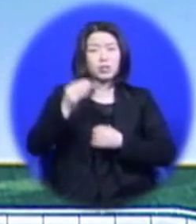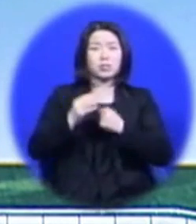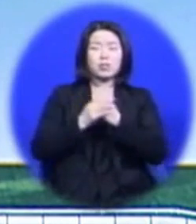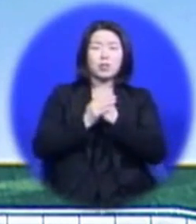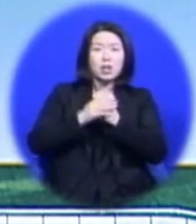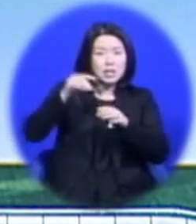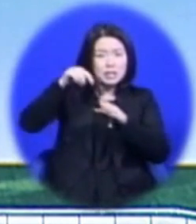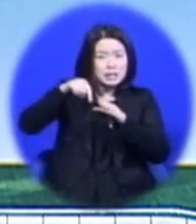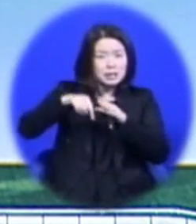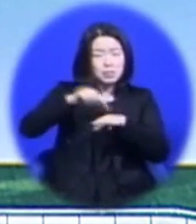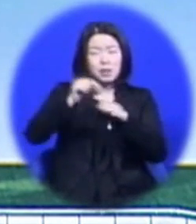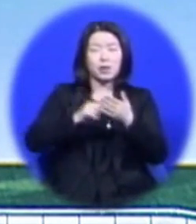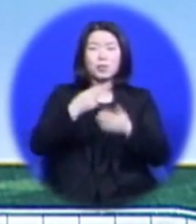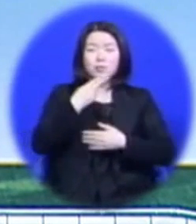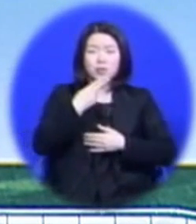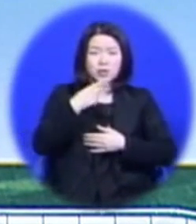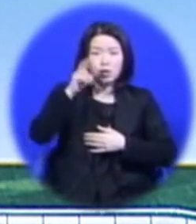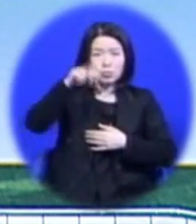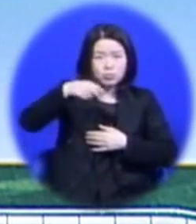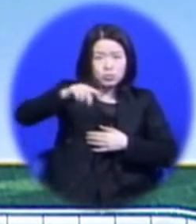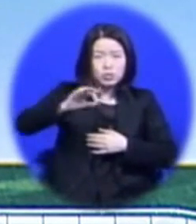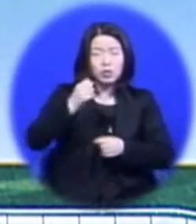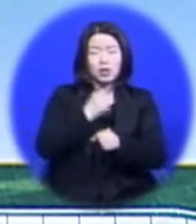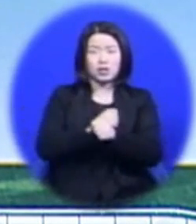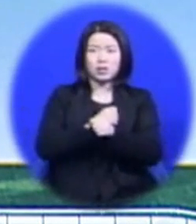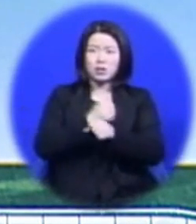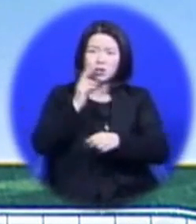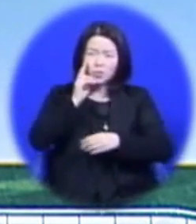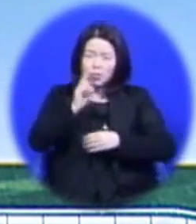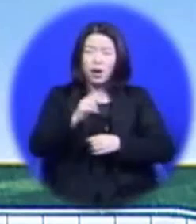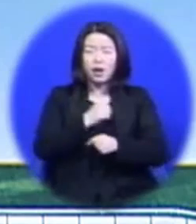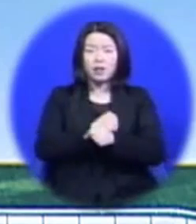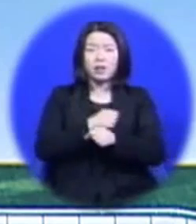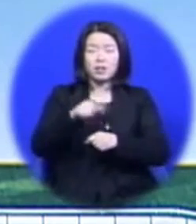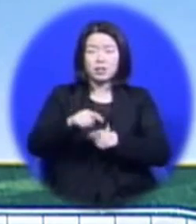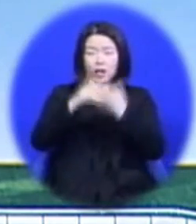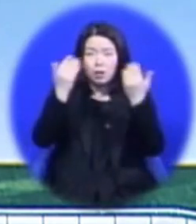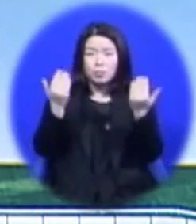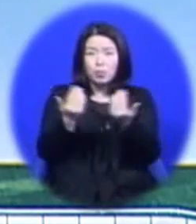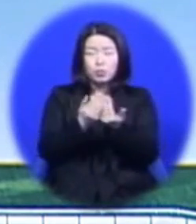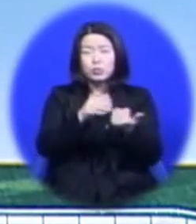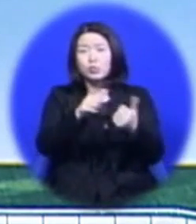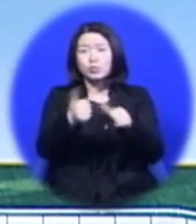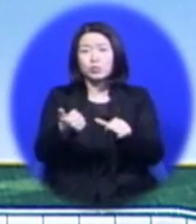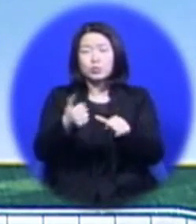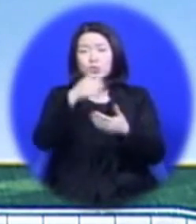거, 무정한 거, 무자비한 거, 이게 다 사형에 해당되는 죄입니다.